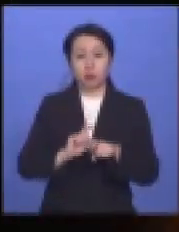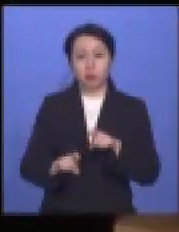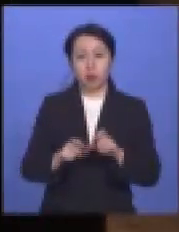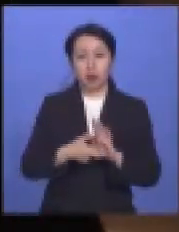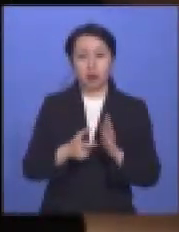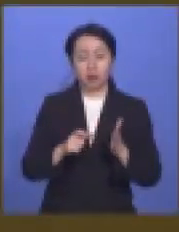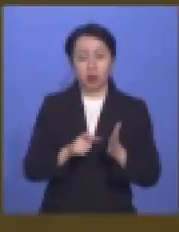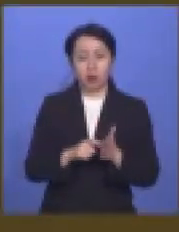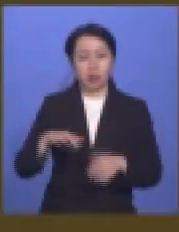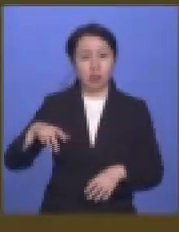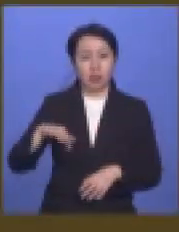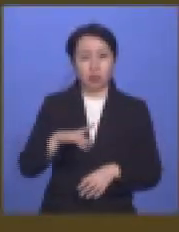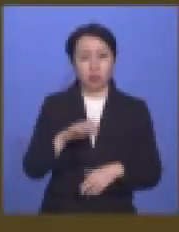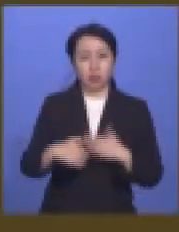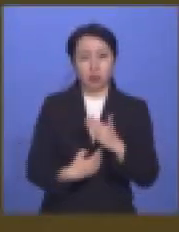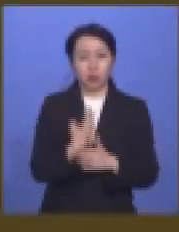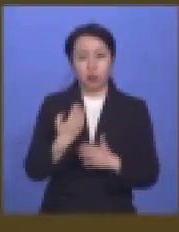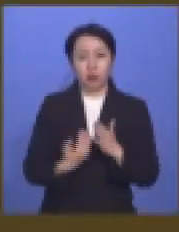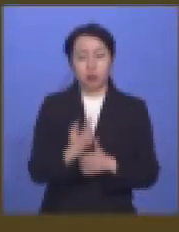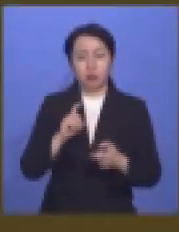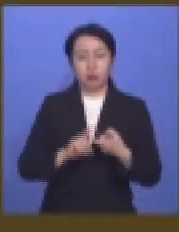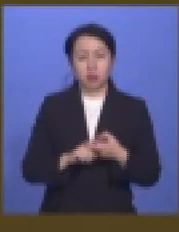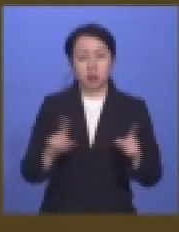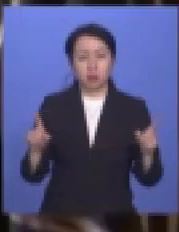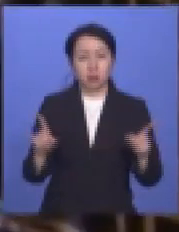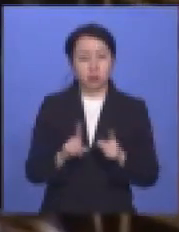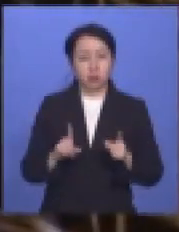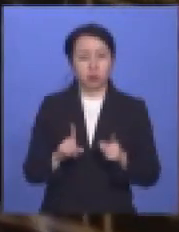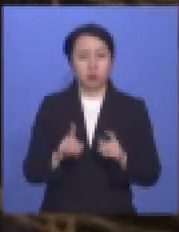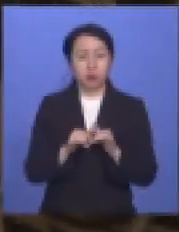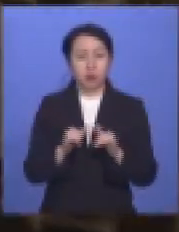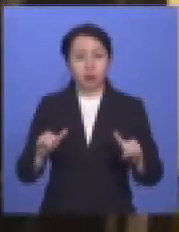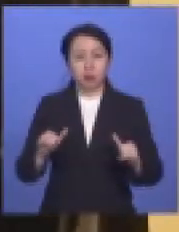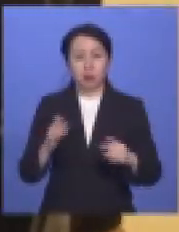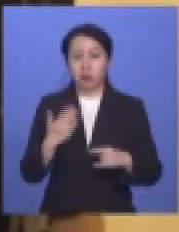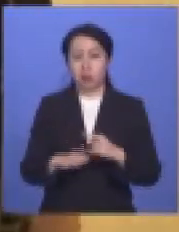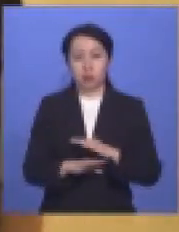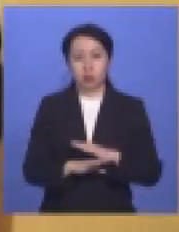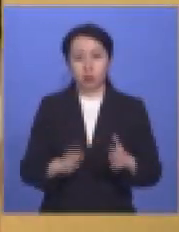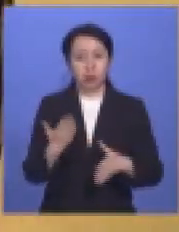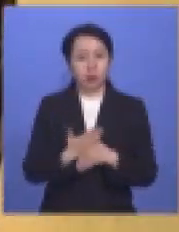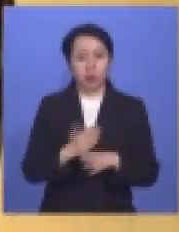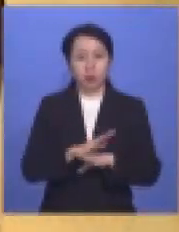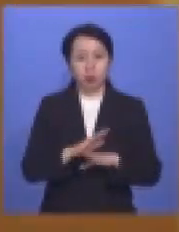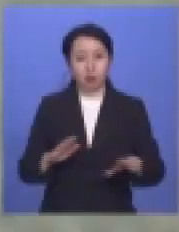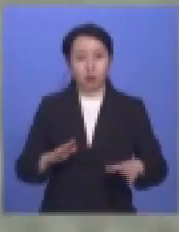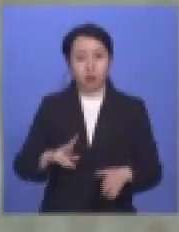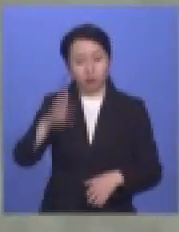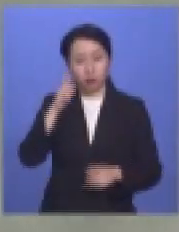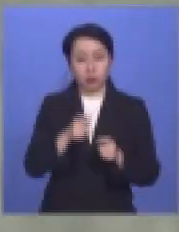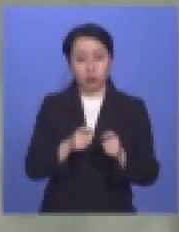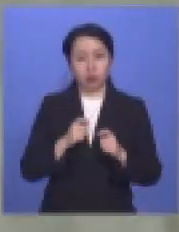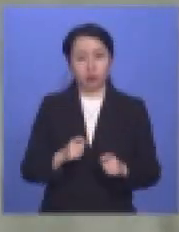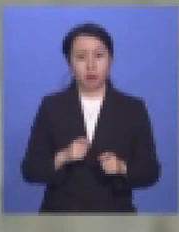своих квартирах, но насекомые появлялись вновь в связи с тем, что очаг распространения не уничтожен. Не помогли и обращения в госорганы.